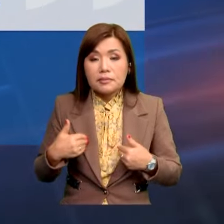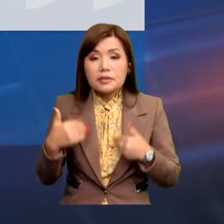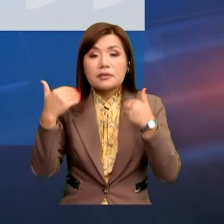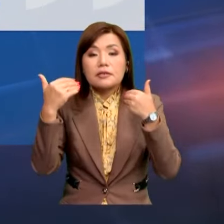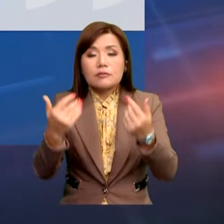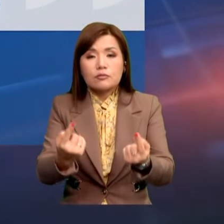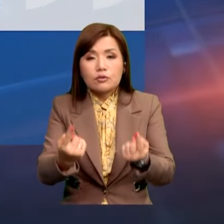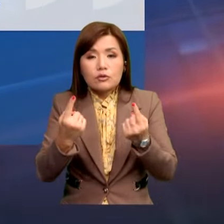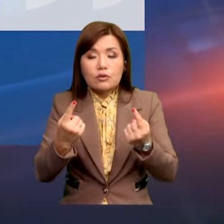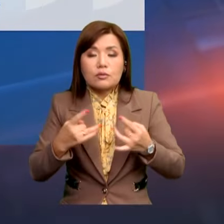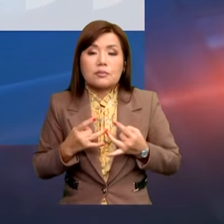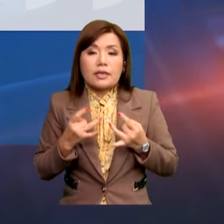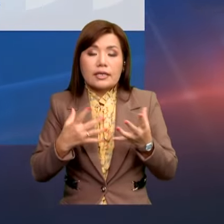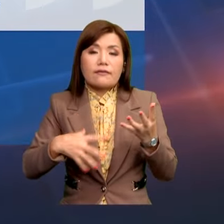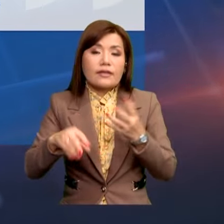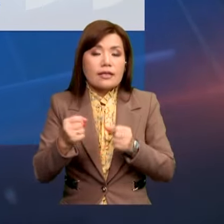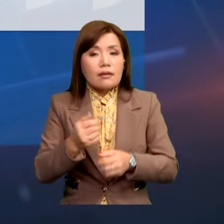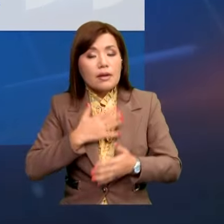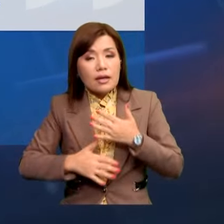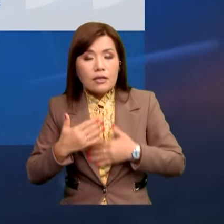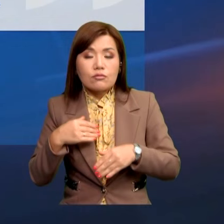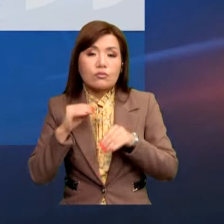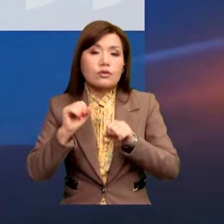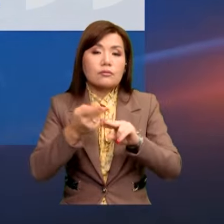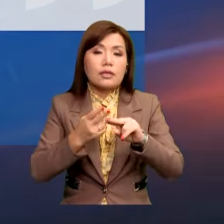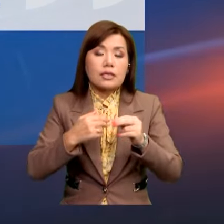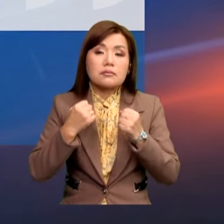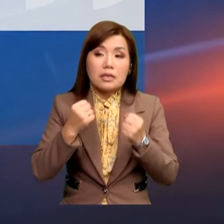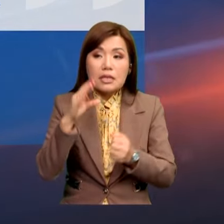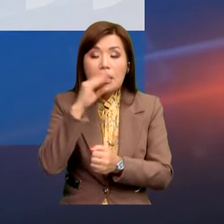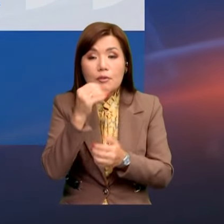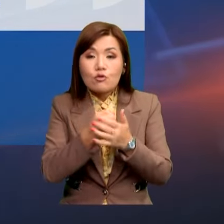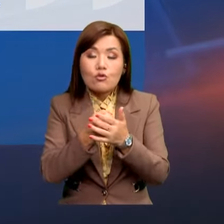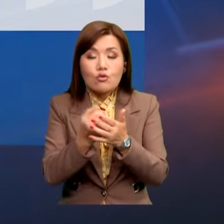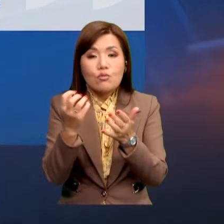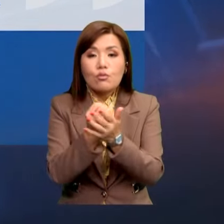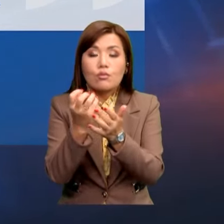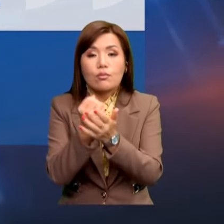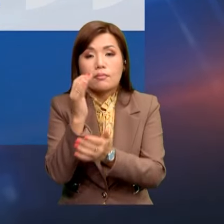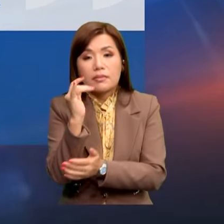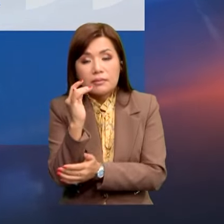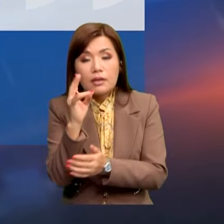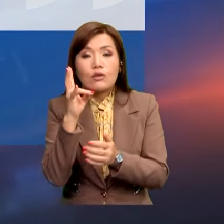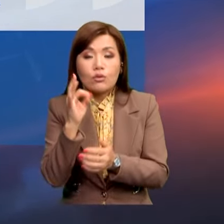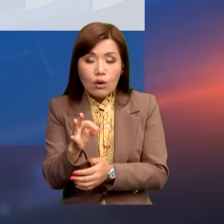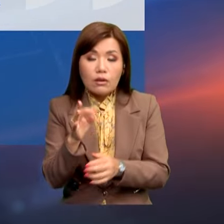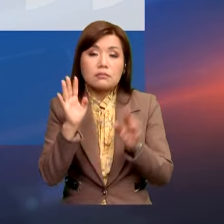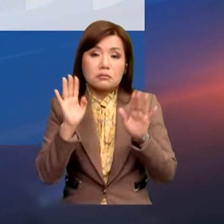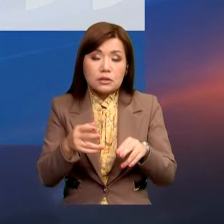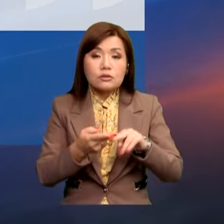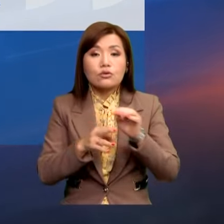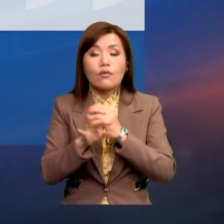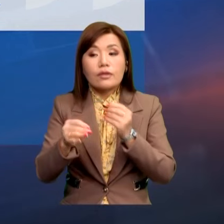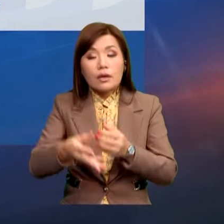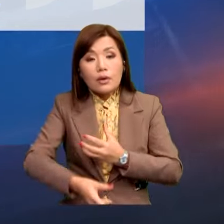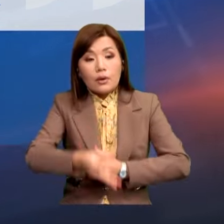таком масштабном мероприятии и порадовали болельщиков. Конечно, у наших спортсменов была возможность добиться еще больших результатов, но тем не менее, мы смогли извлечь